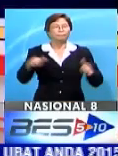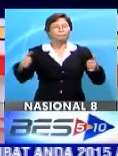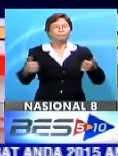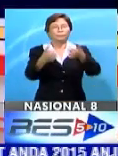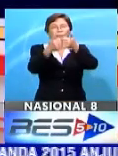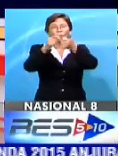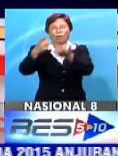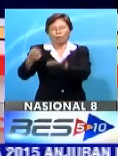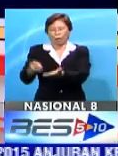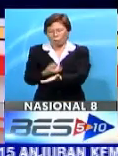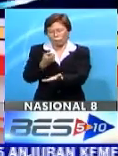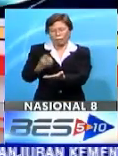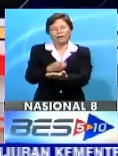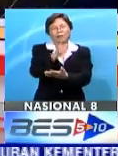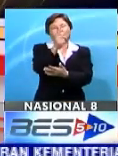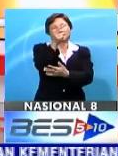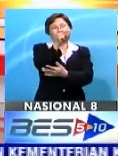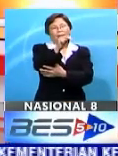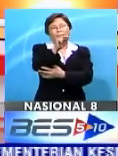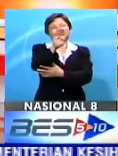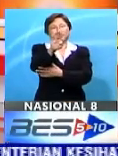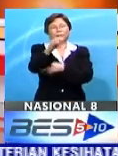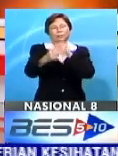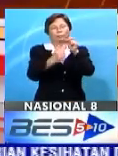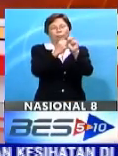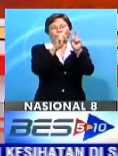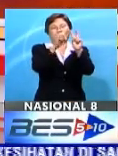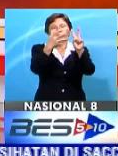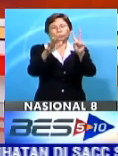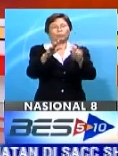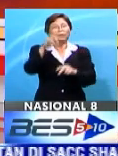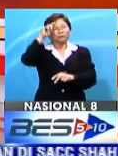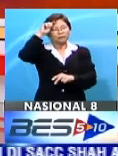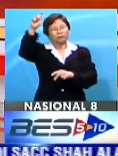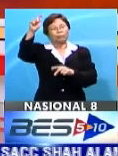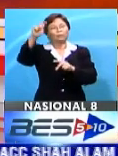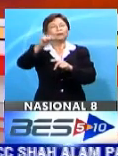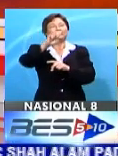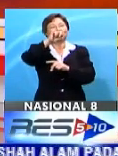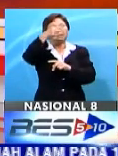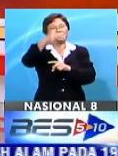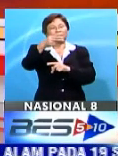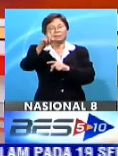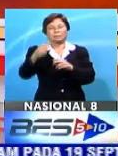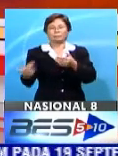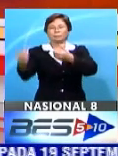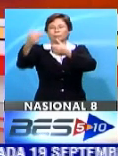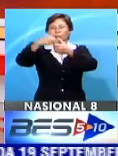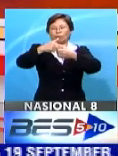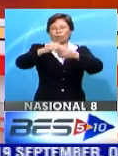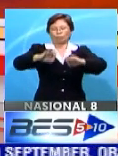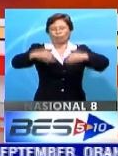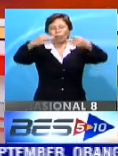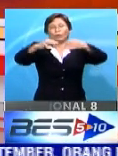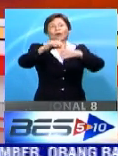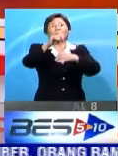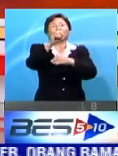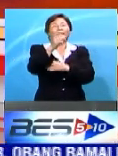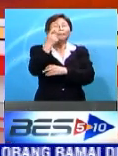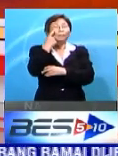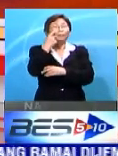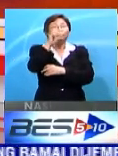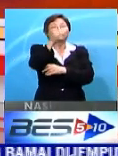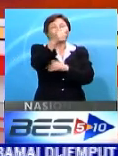Kejohanan hoki Piala TNB 2015 juara Liga Terengganu Hoki Tim THT mara ke akhir dengan agregat 10-7